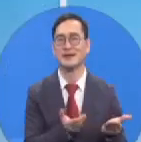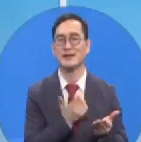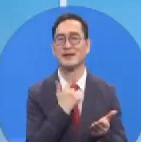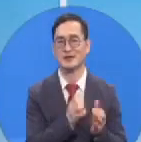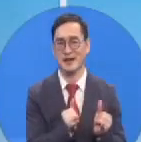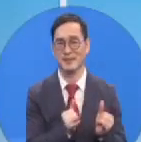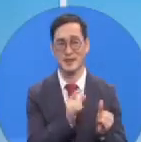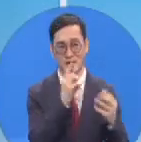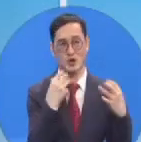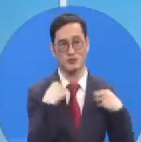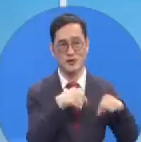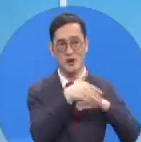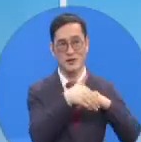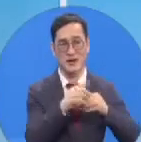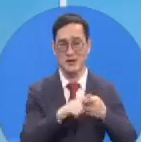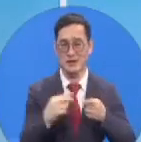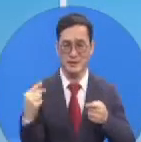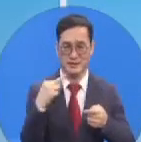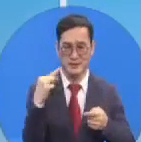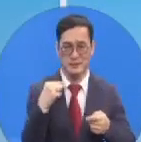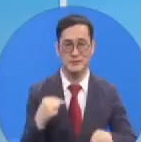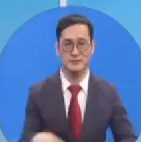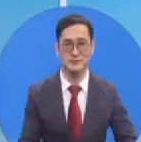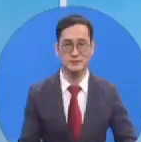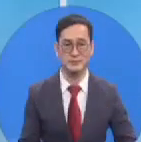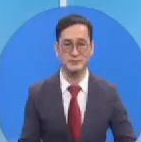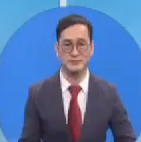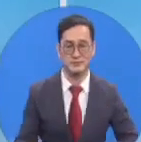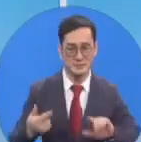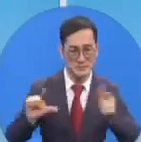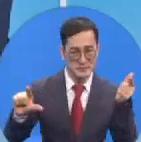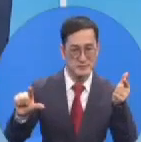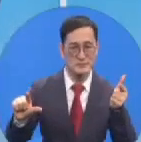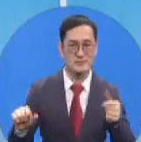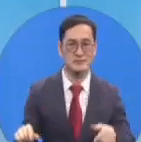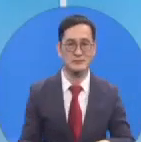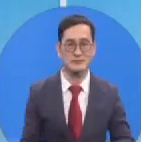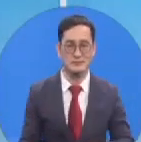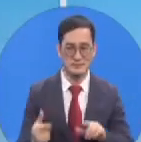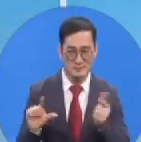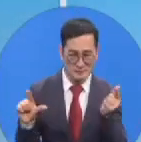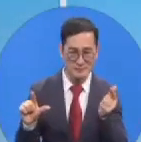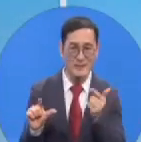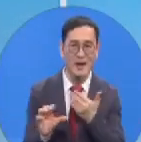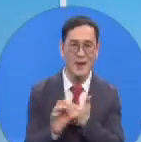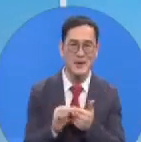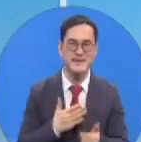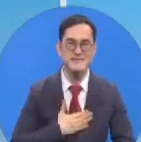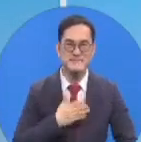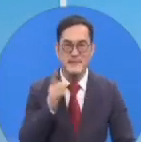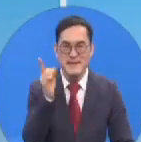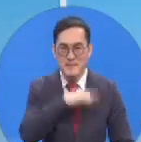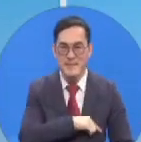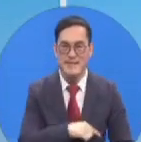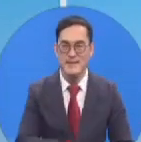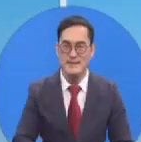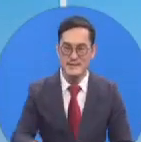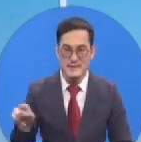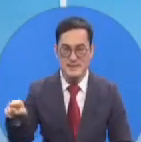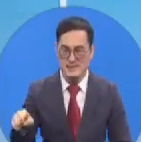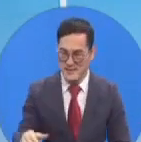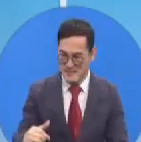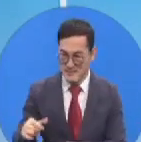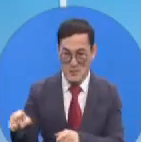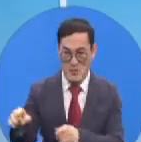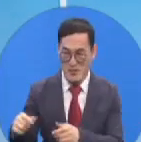정부의 정책을 비판하거나 정부와 별도로 부각되려는 인물인 이재명 지사가 그렇게 달갑게 보이지만은 않겠다 이런